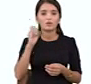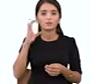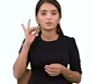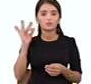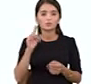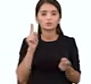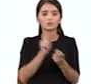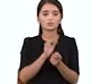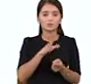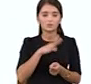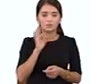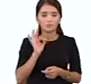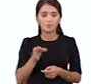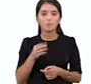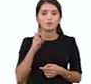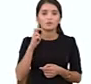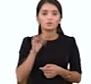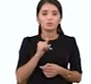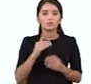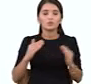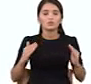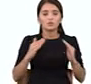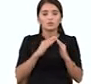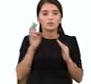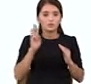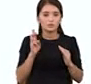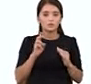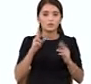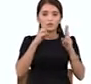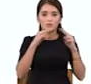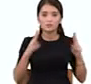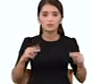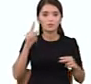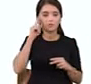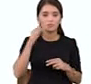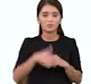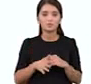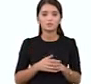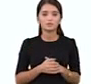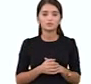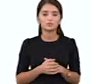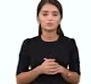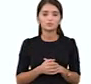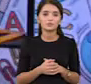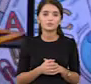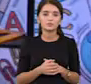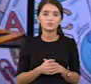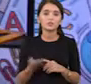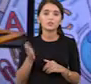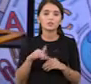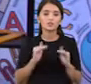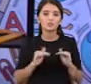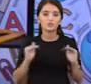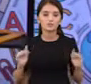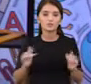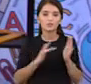qasrlar so'zini uchratdingiz-a she'rda. Bu oq saroylar ma'nosini bildirar ekan.